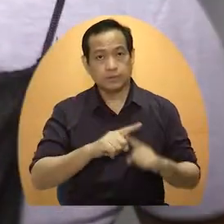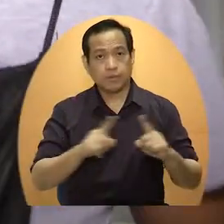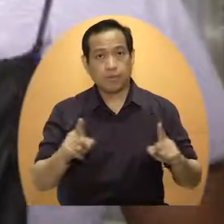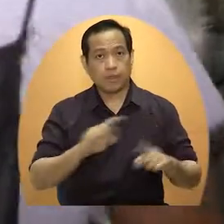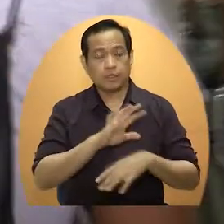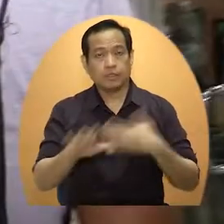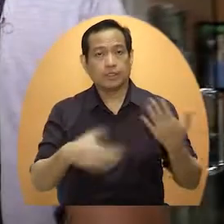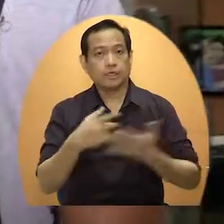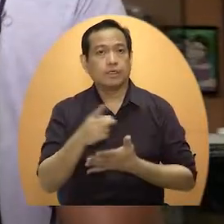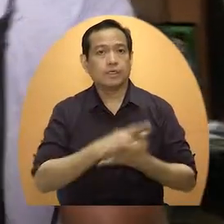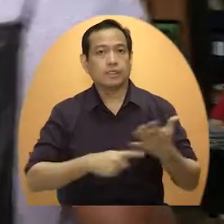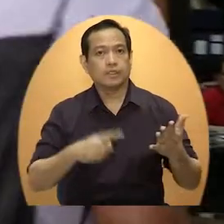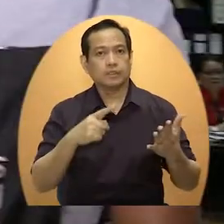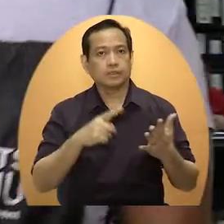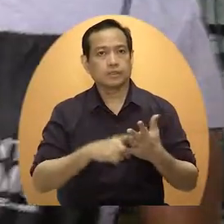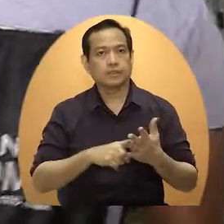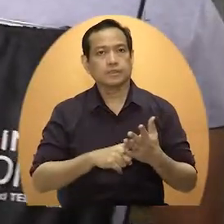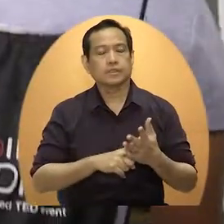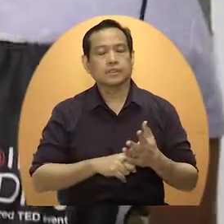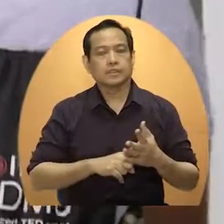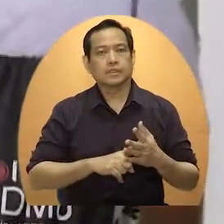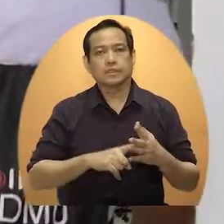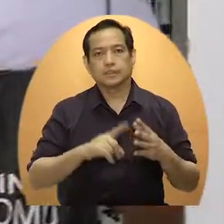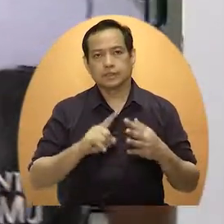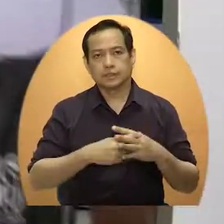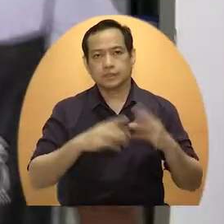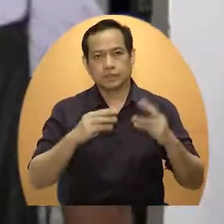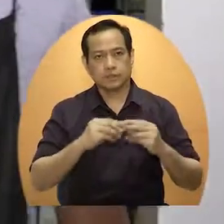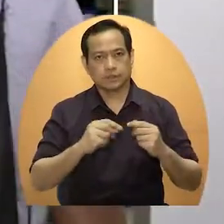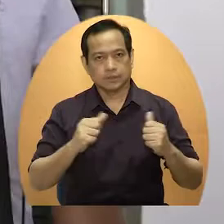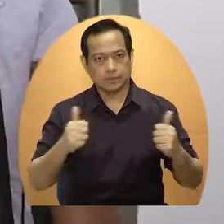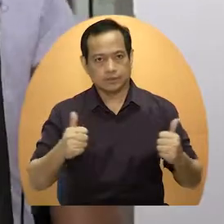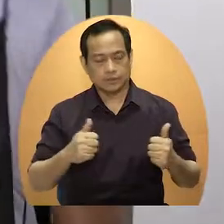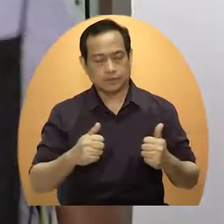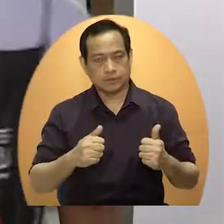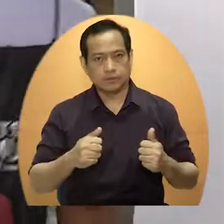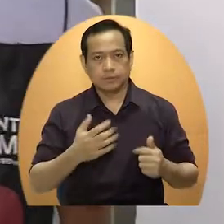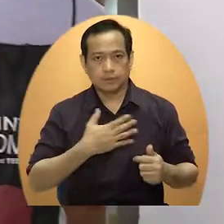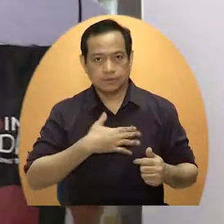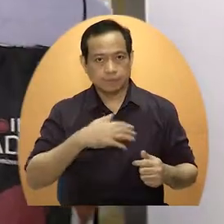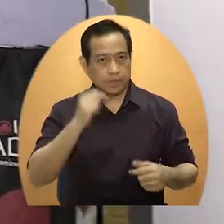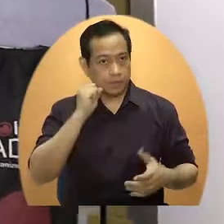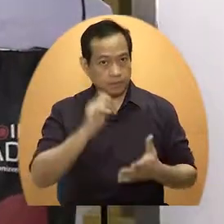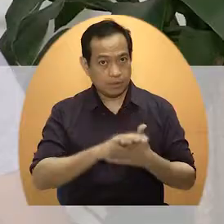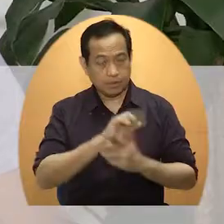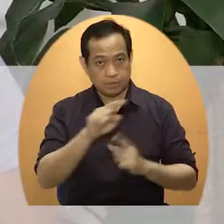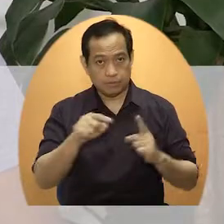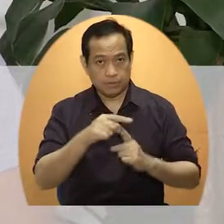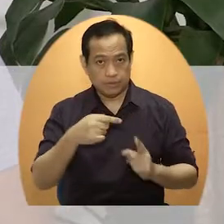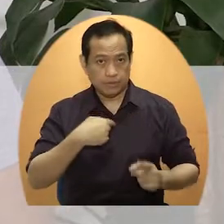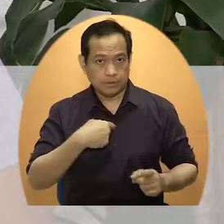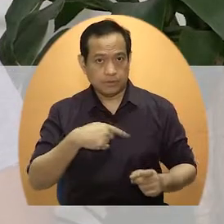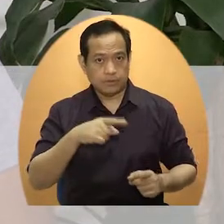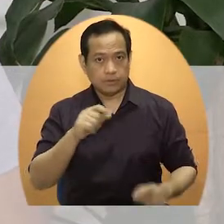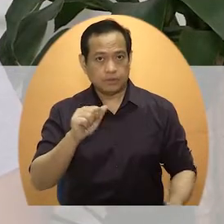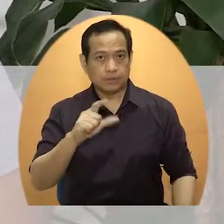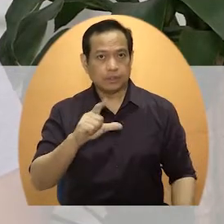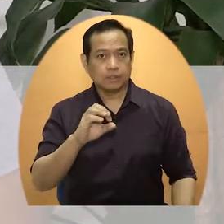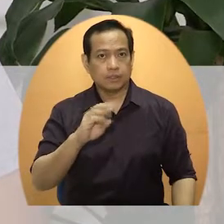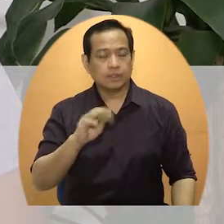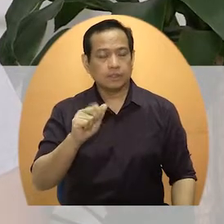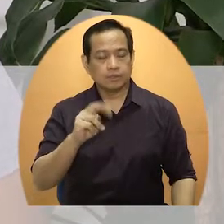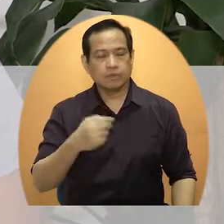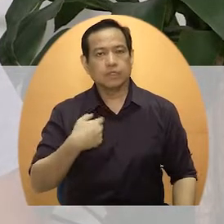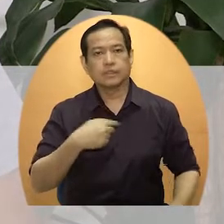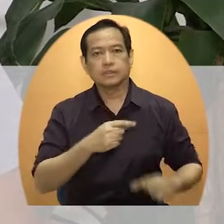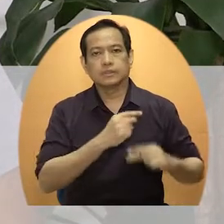Samson. Ngunit lahat ng ito ay unti-unting naglaho. Tungkol sa asawa ko, nung nasa Tacloban po ako,